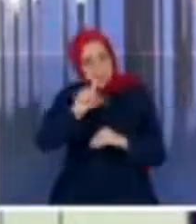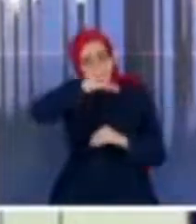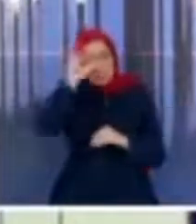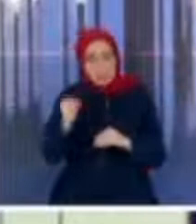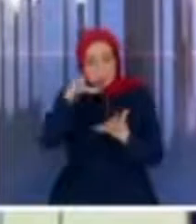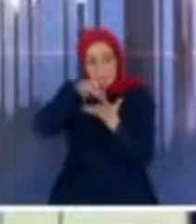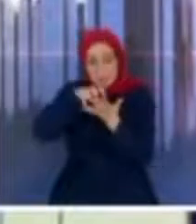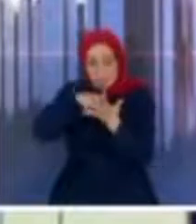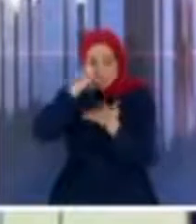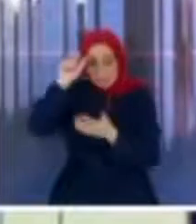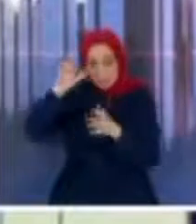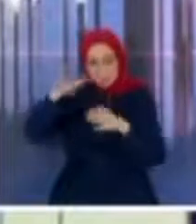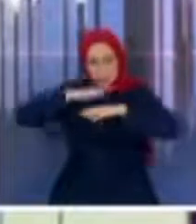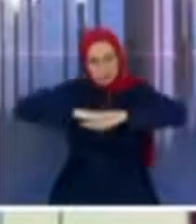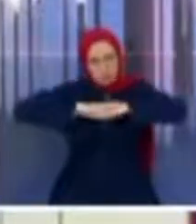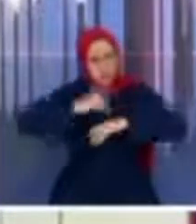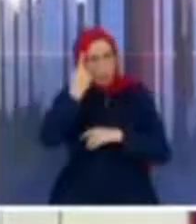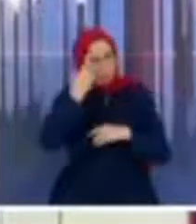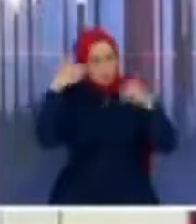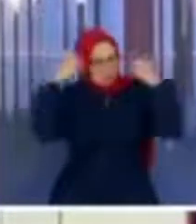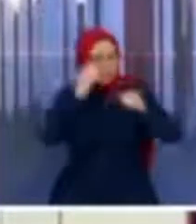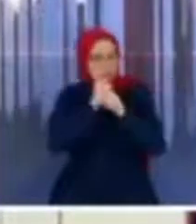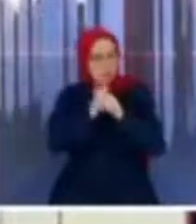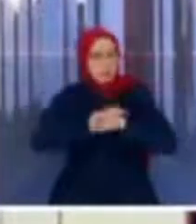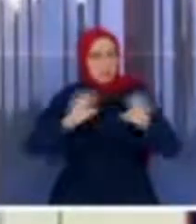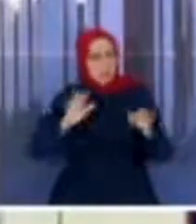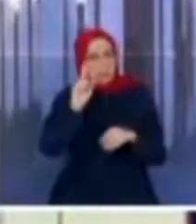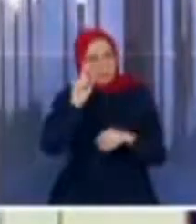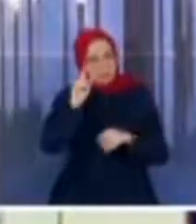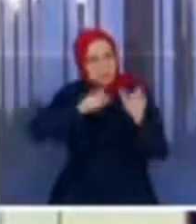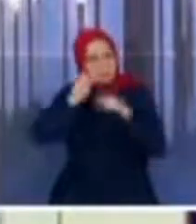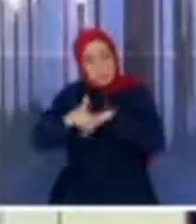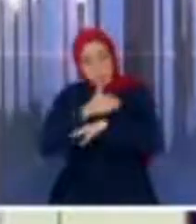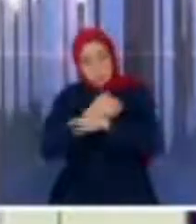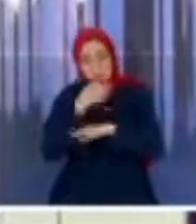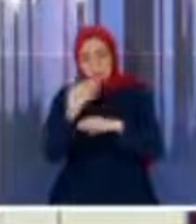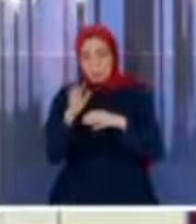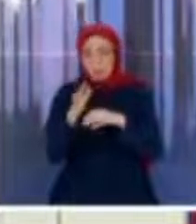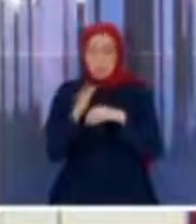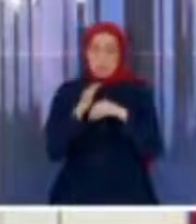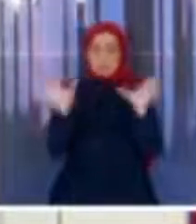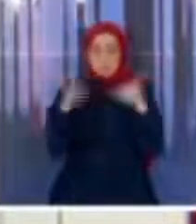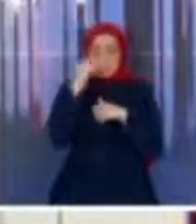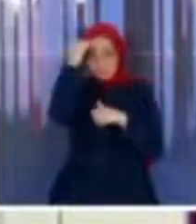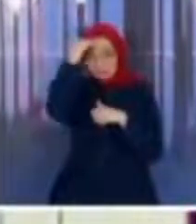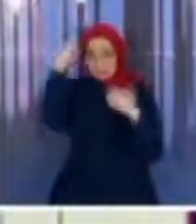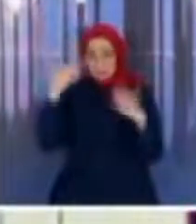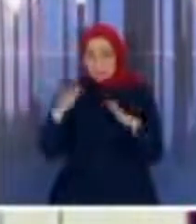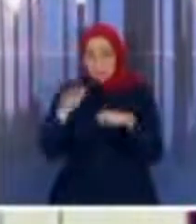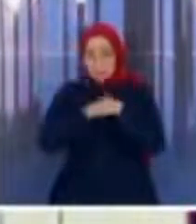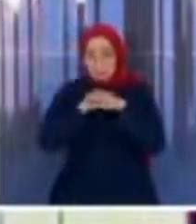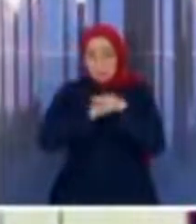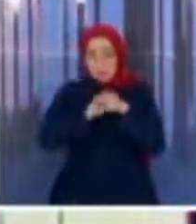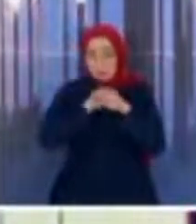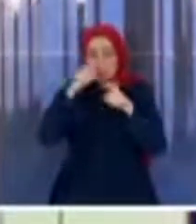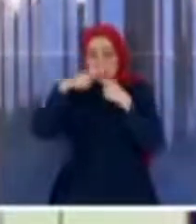ماهوش باش تقتصر فقط على الاسعافات الاوليه، لكن نحن كما ذكرت انت زاده باش نخدموا دوائر تكوينيه في اكثر من مجال